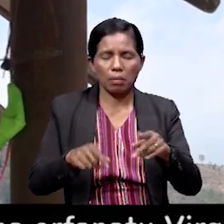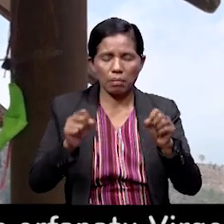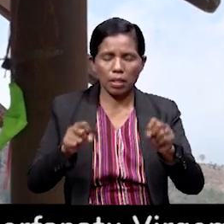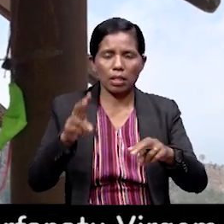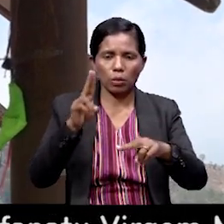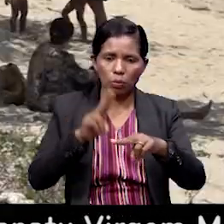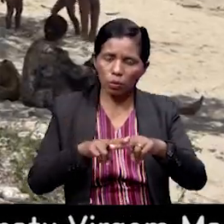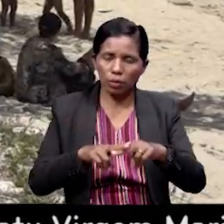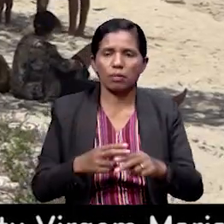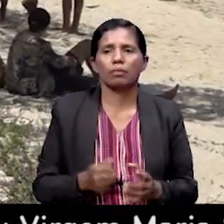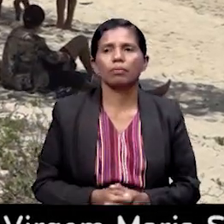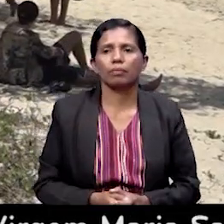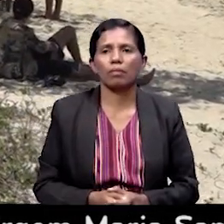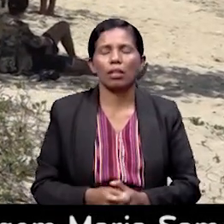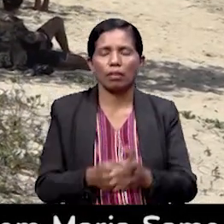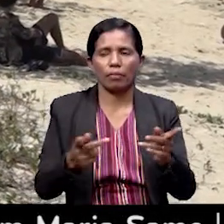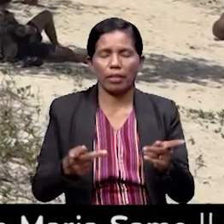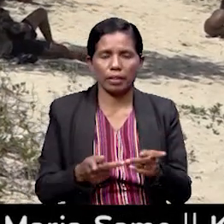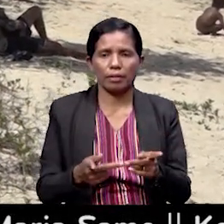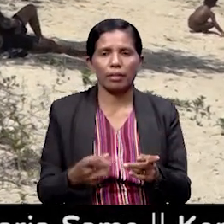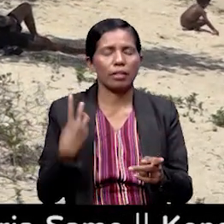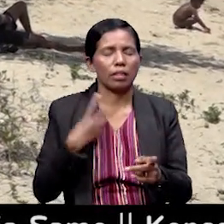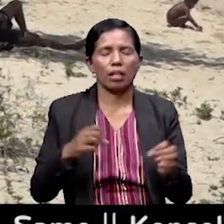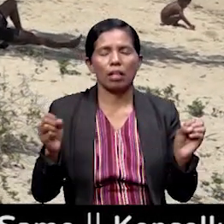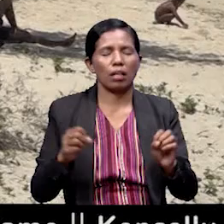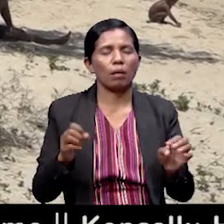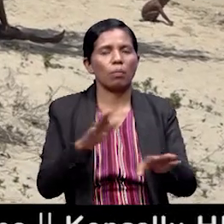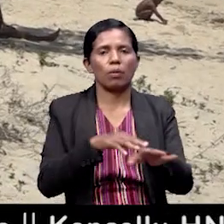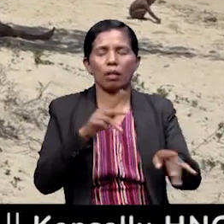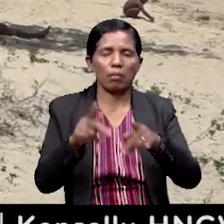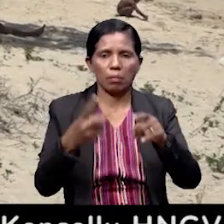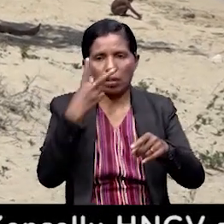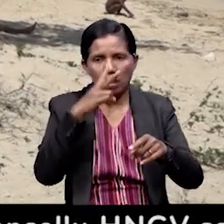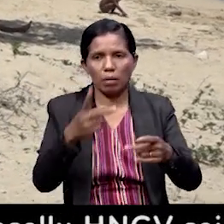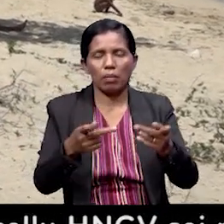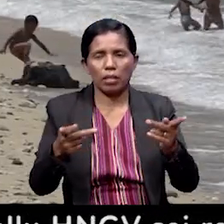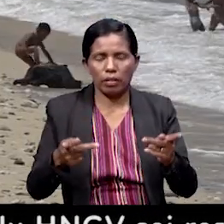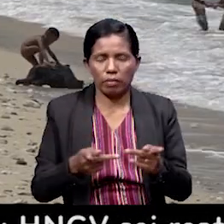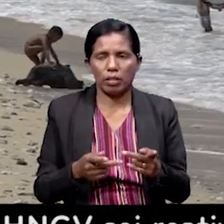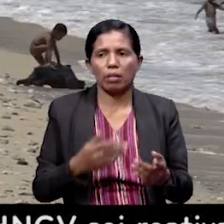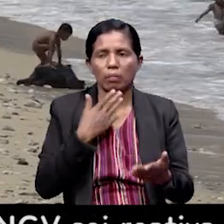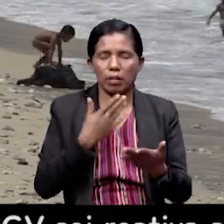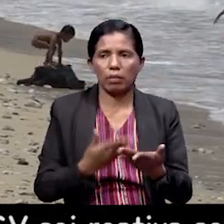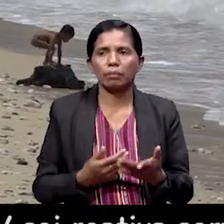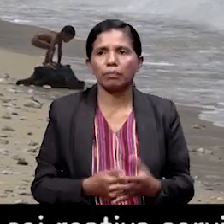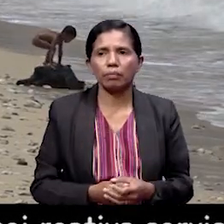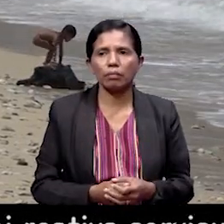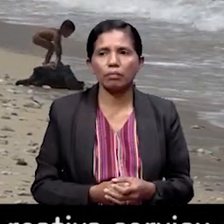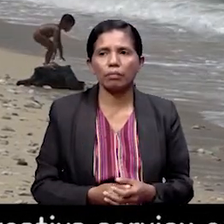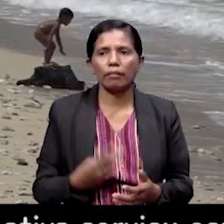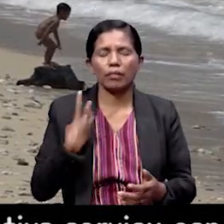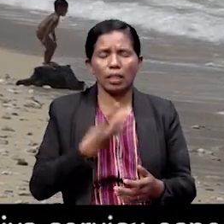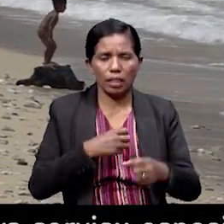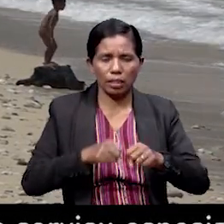tur. Fatin man sene na fatin bayar ita ala ne ala trai ema atu mai atu bele mai ita ne fatin. Para ita ne atasi bu ne fatin